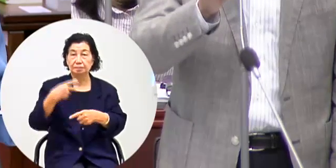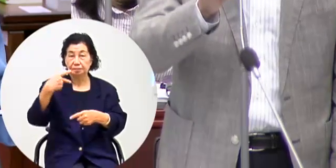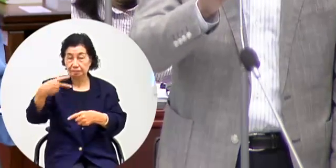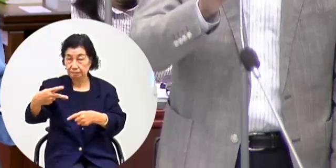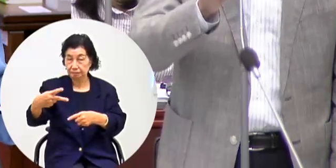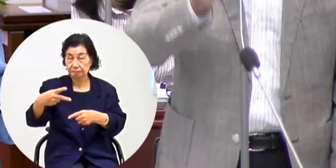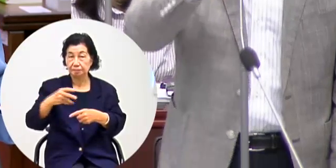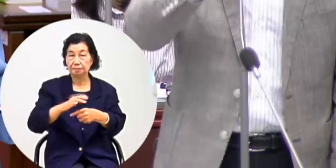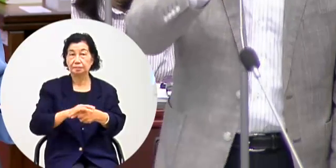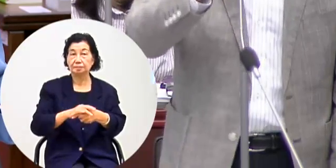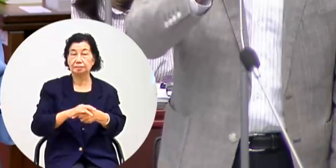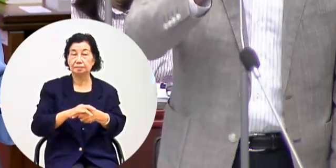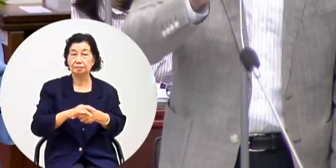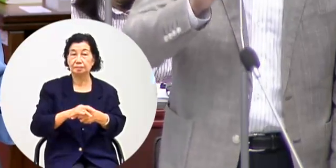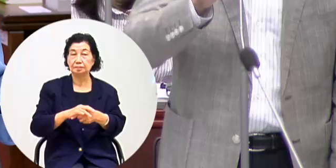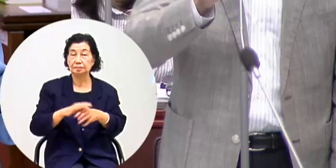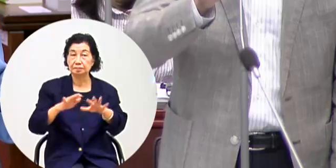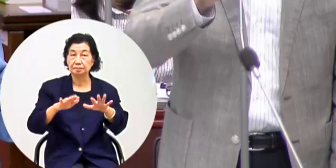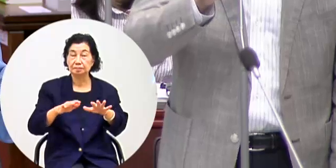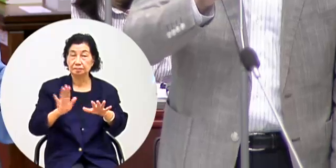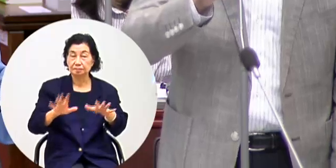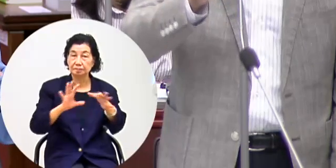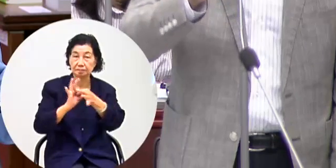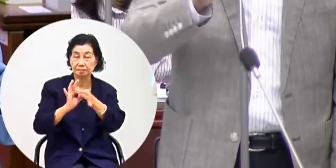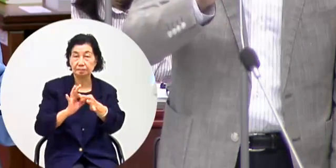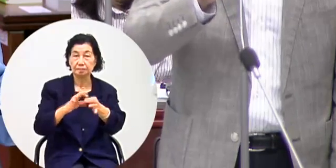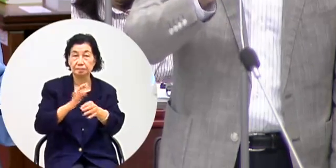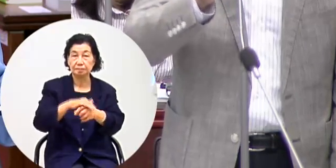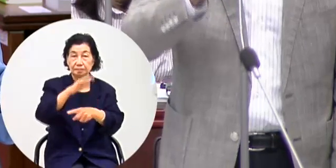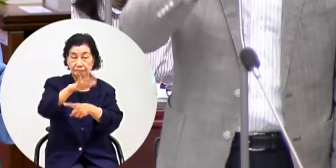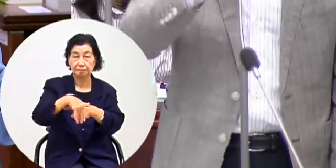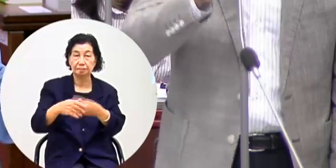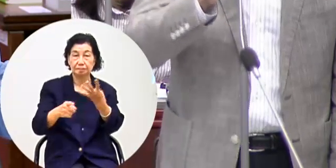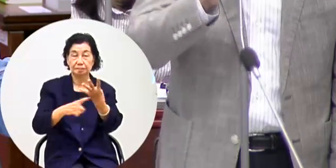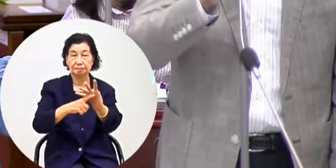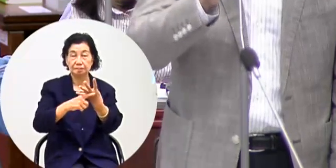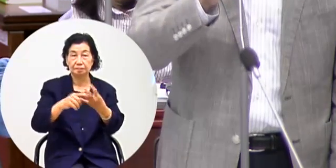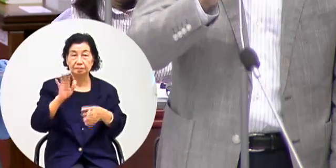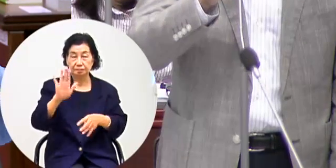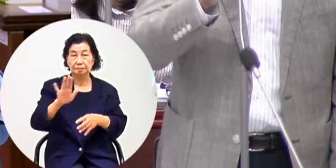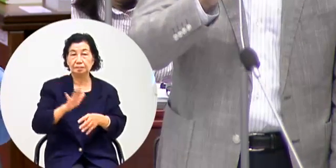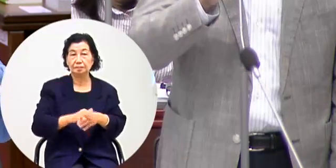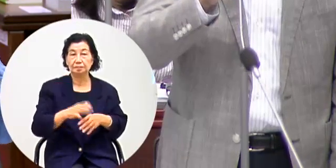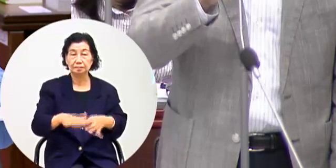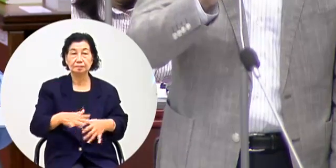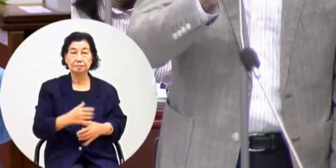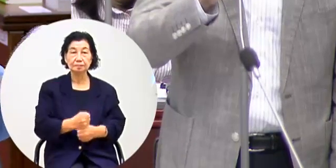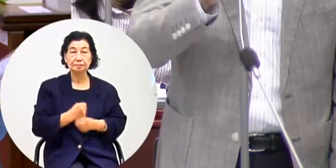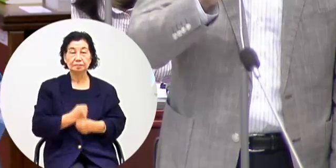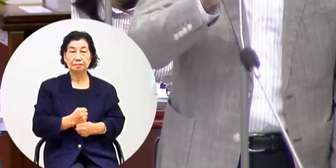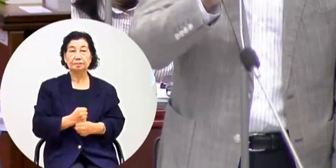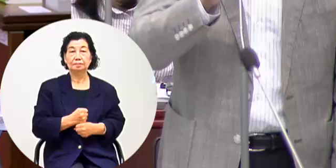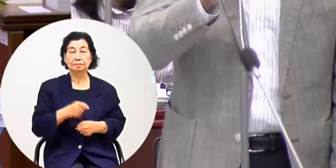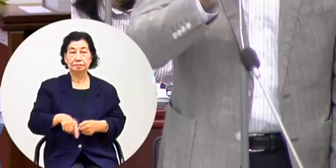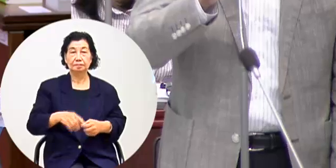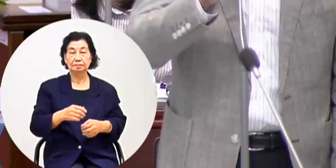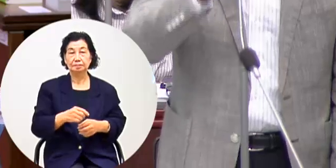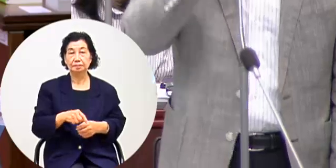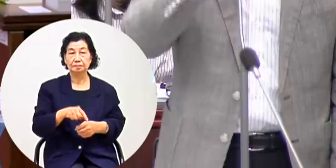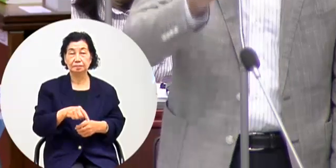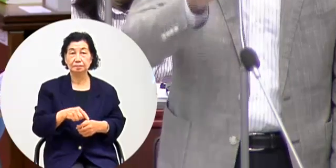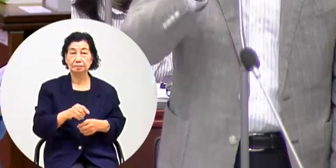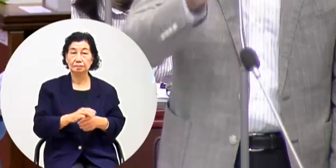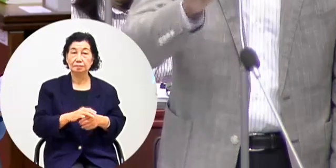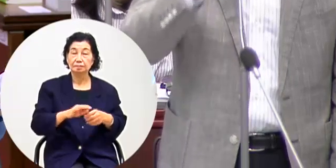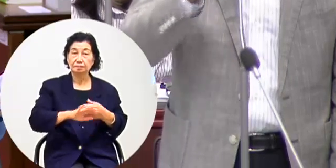业相关哦。 有 是， 有有。 所以这个要注意一下，它不是说你那个加工厂跟农业不相关是不行的。